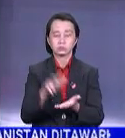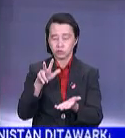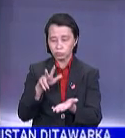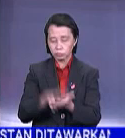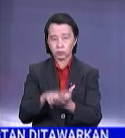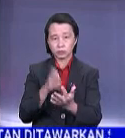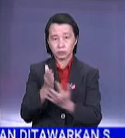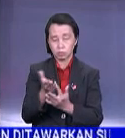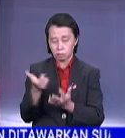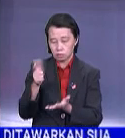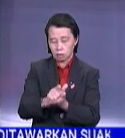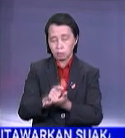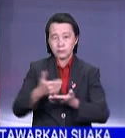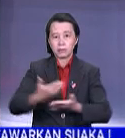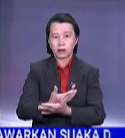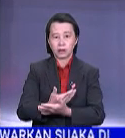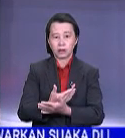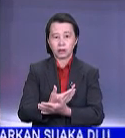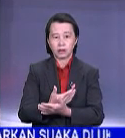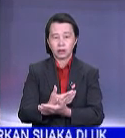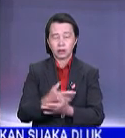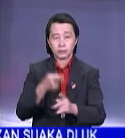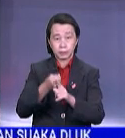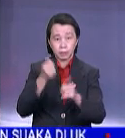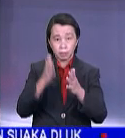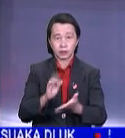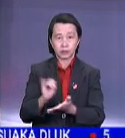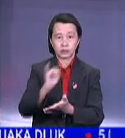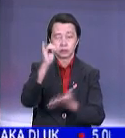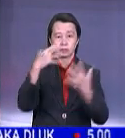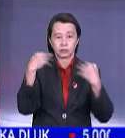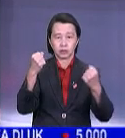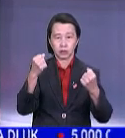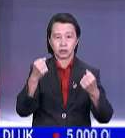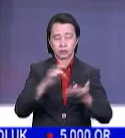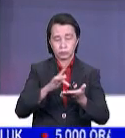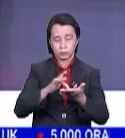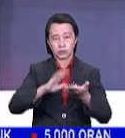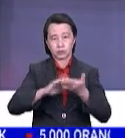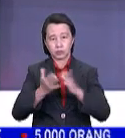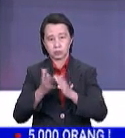disahkan menerusi laporan terkini pengarah Institut Kesihatan dan Perubatan Komuniti